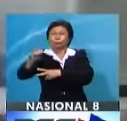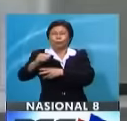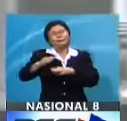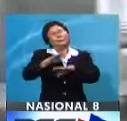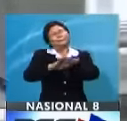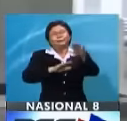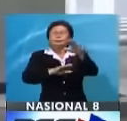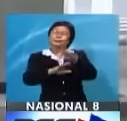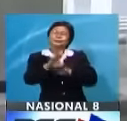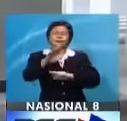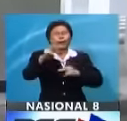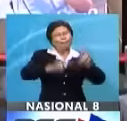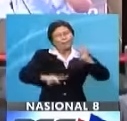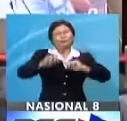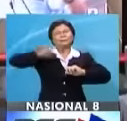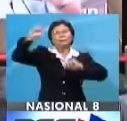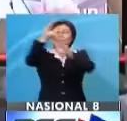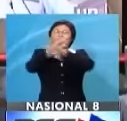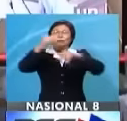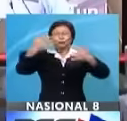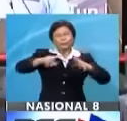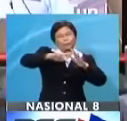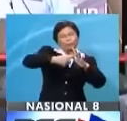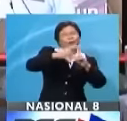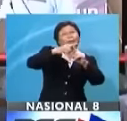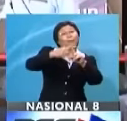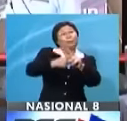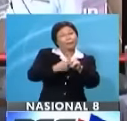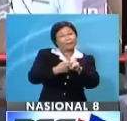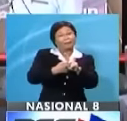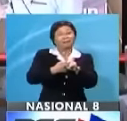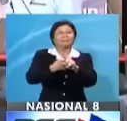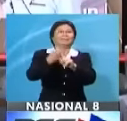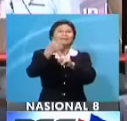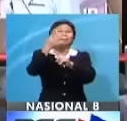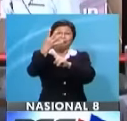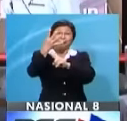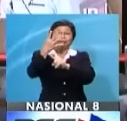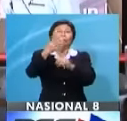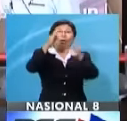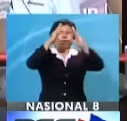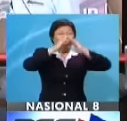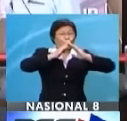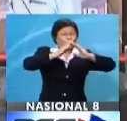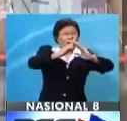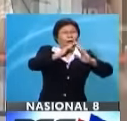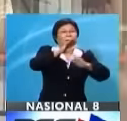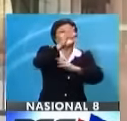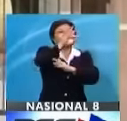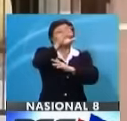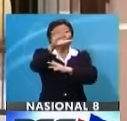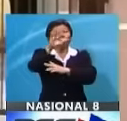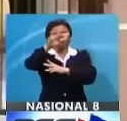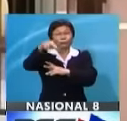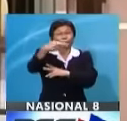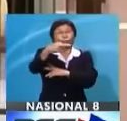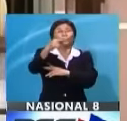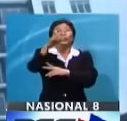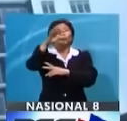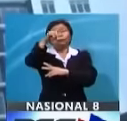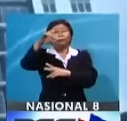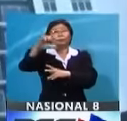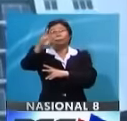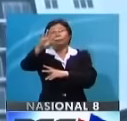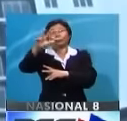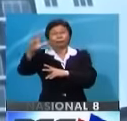kepada penduduk di Sarawak dan Sabah telah bermula bulan lalu. Dari segi perumahan pula, sejumlah 95,124 unit